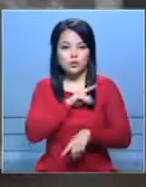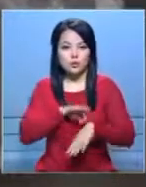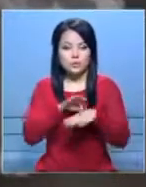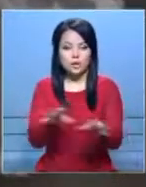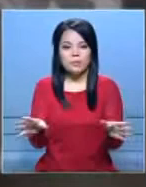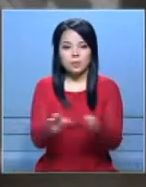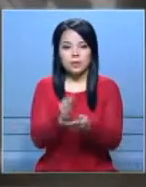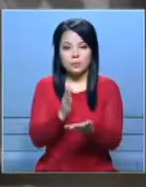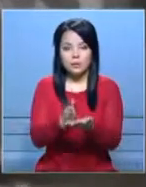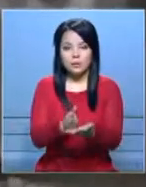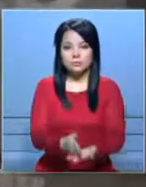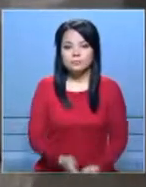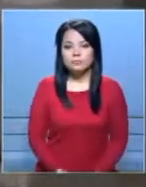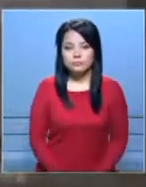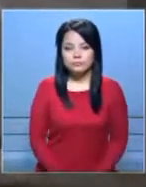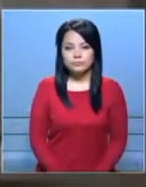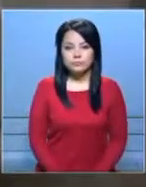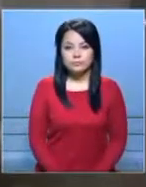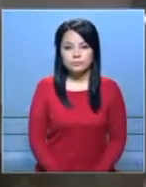жатыр.